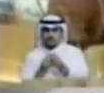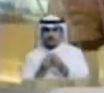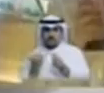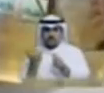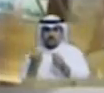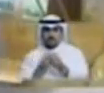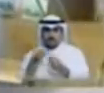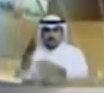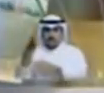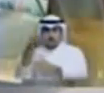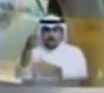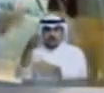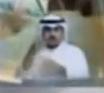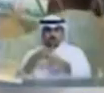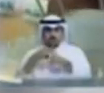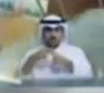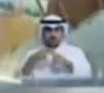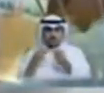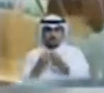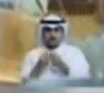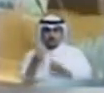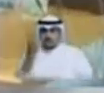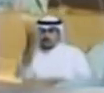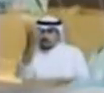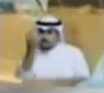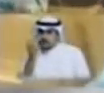يعني بشكل علم الكويت، هو أجمل شيء بالليل جناحنا.